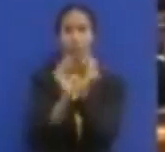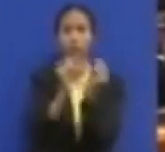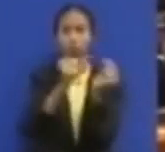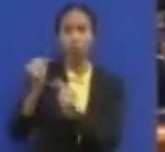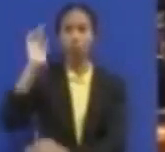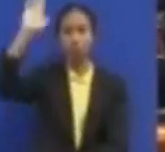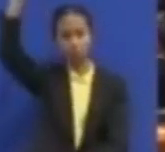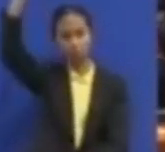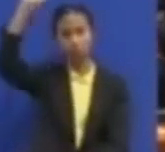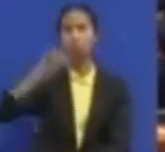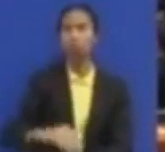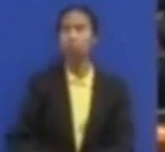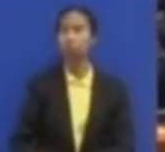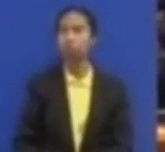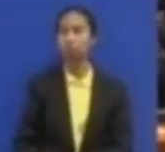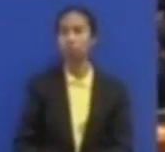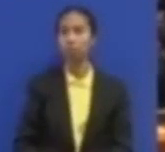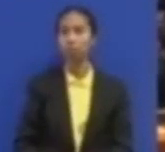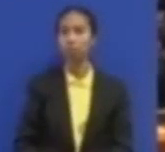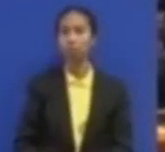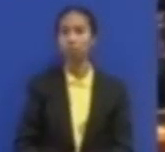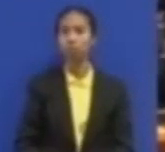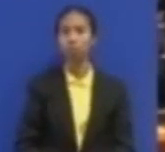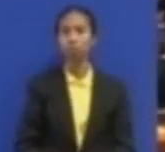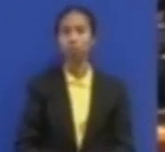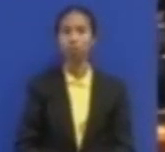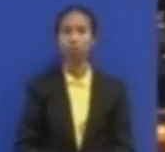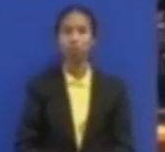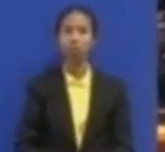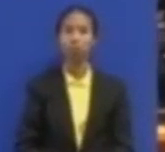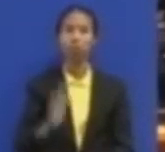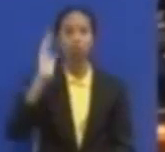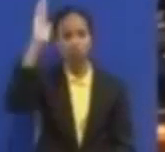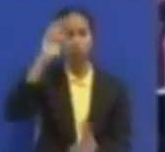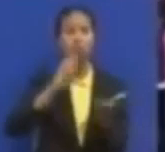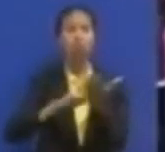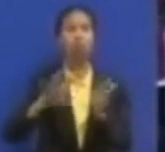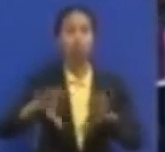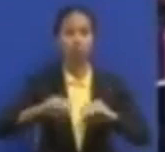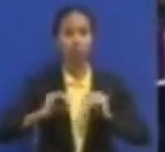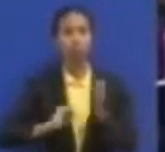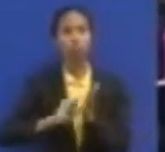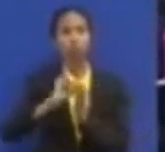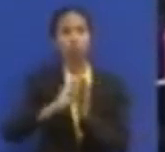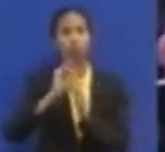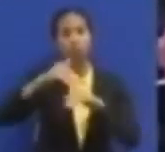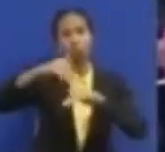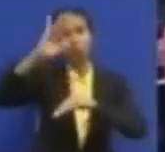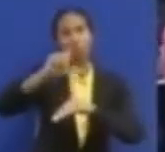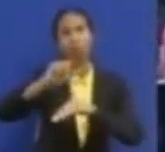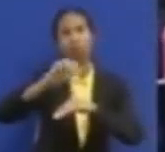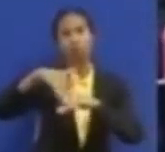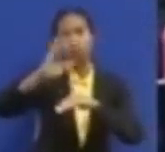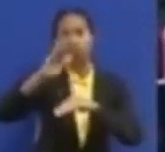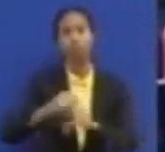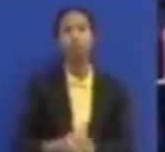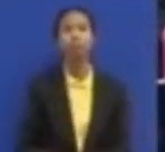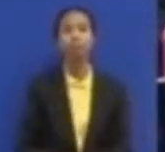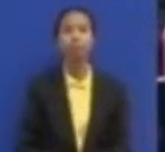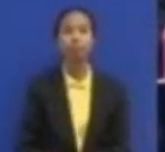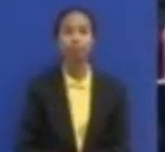ครับมีผู้รับรองครับมีผู้รับรองถูกต้องครับเกิน20แล้วละ